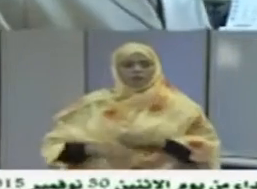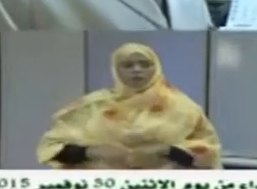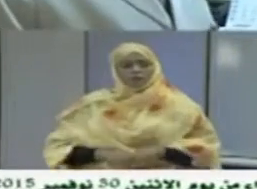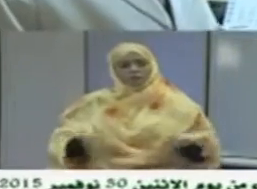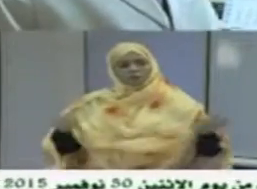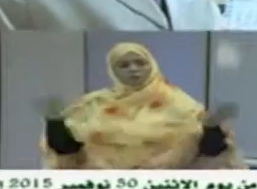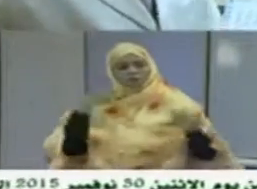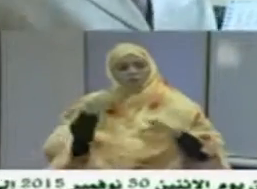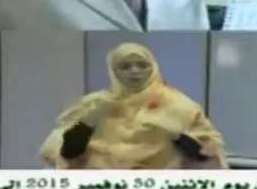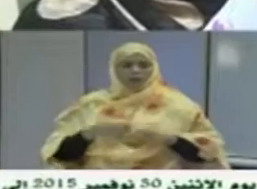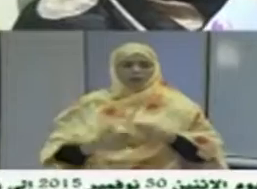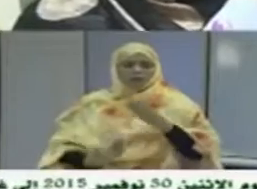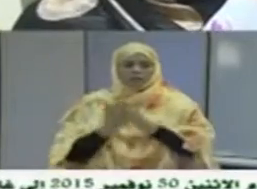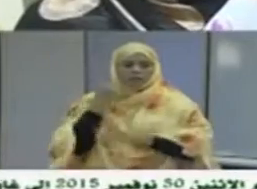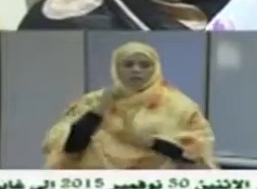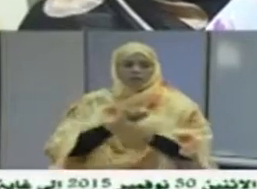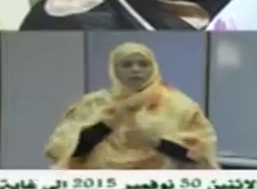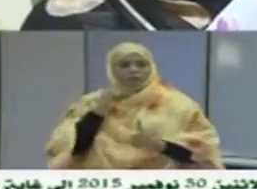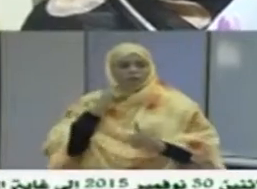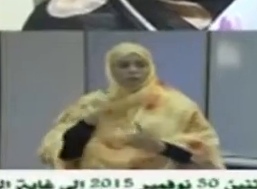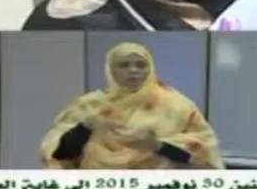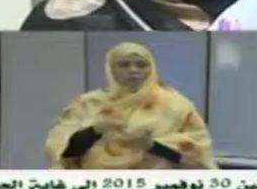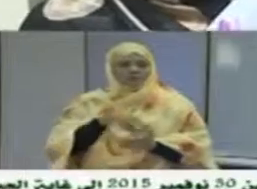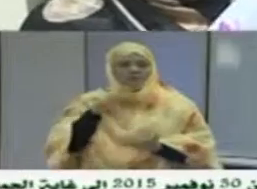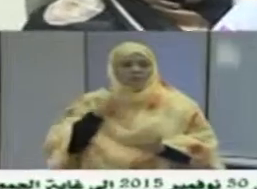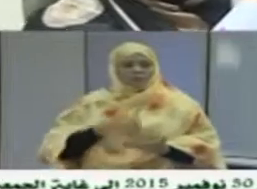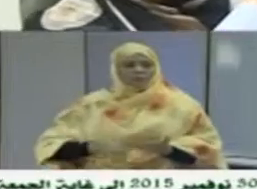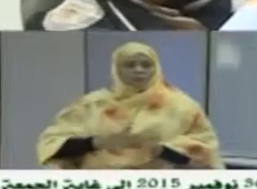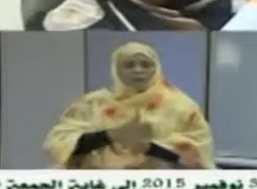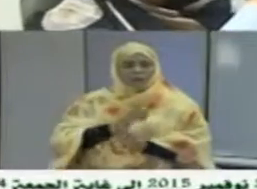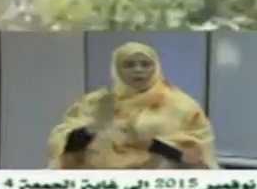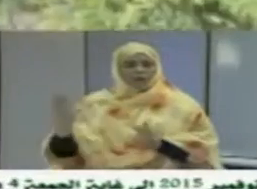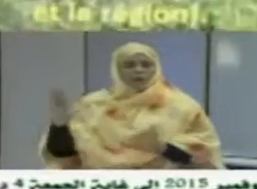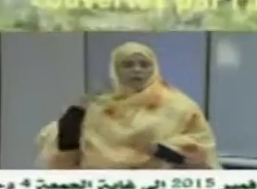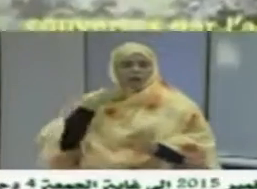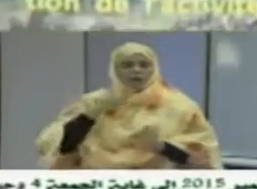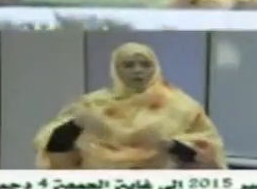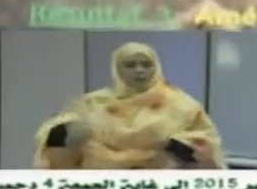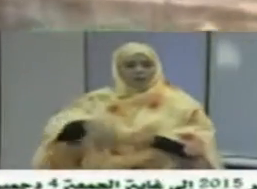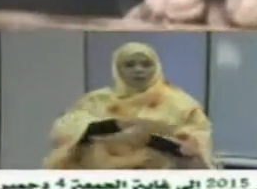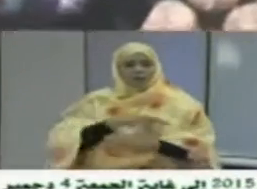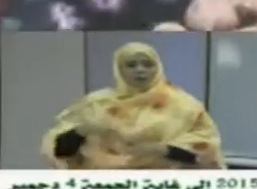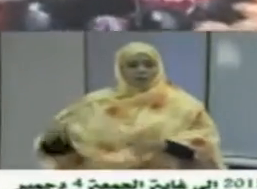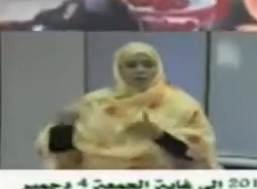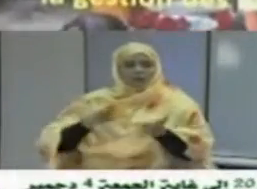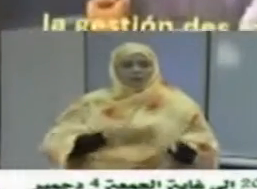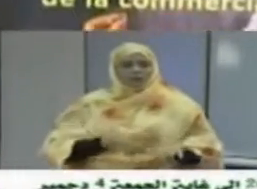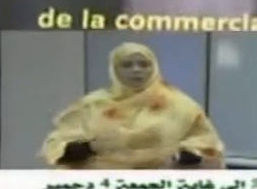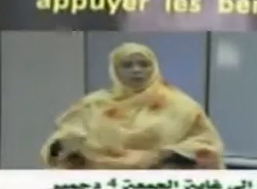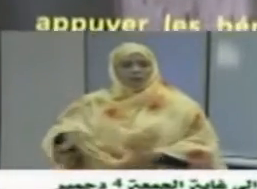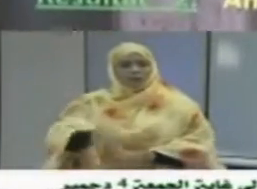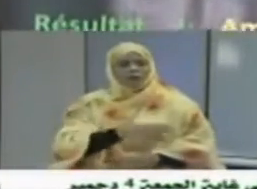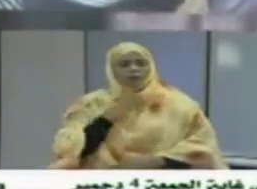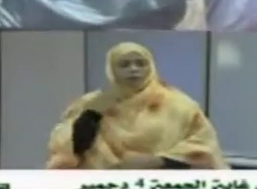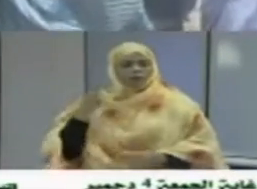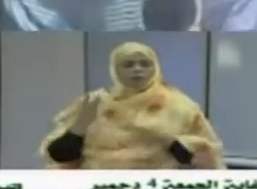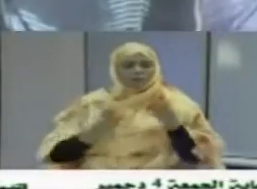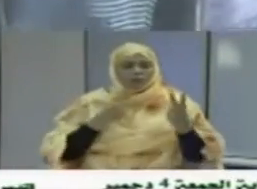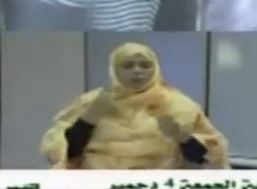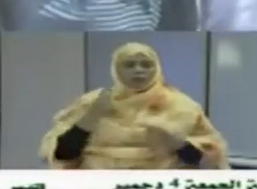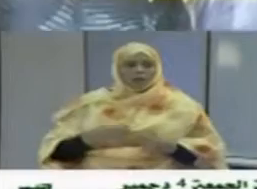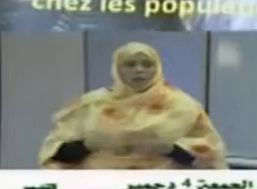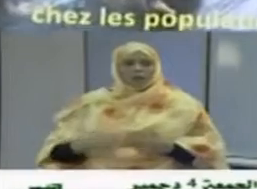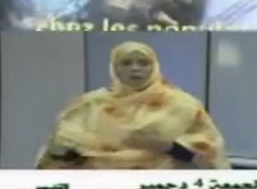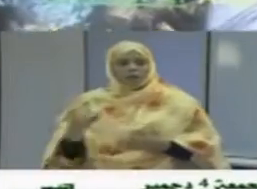التقنيات الحديثة في المنطقة الرطبة لبحيرة ألاق المحطة الموالية لزيارتها، حيث حصلت سيادتها